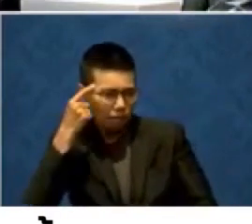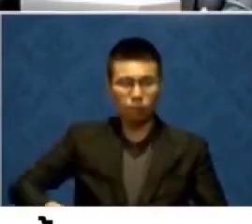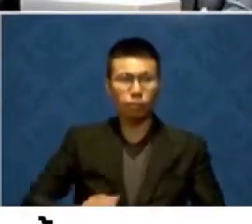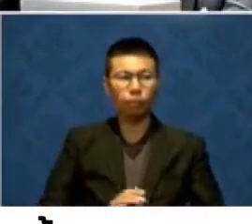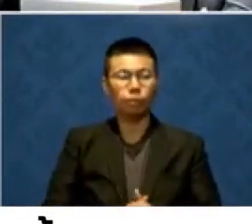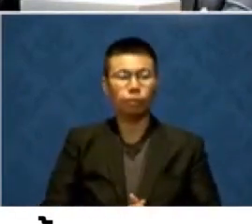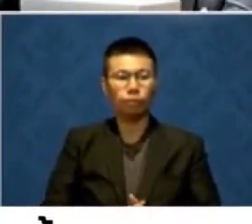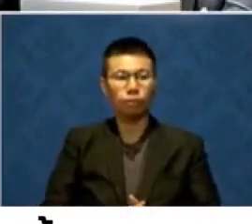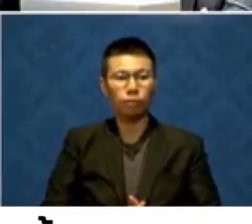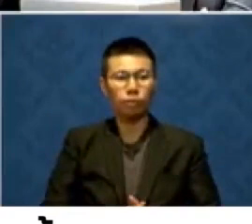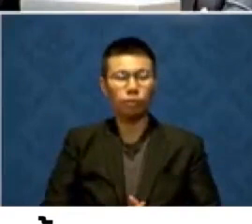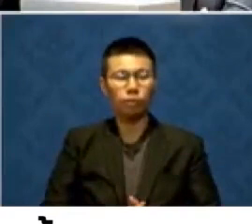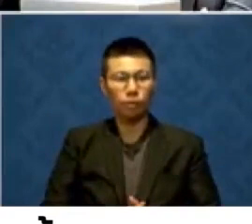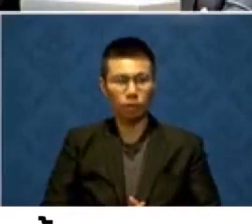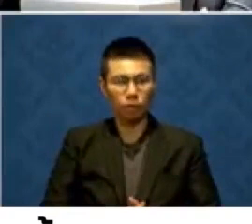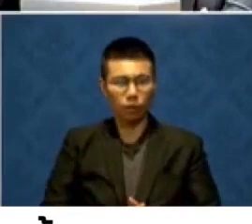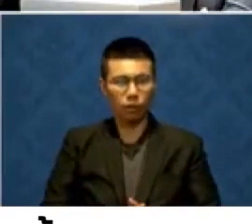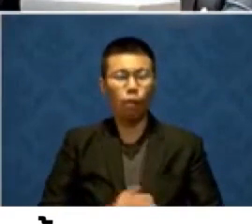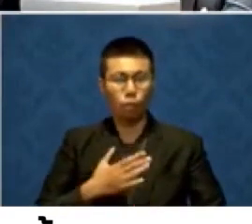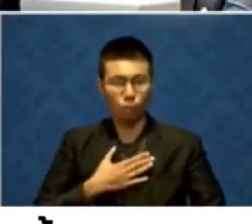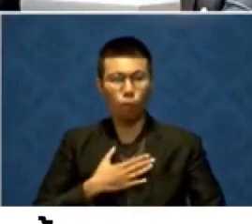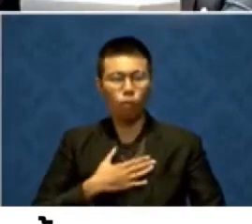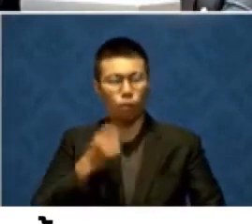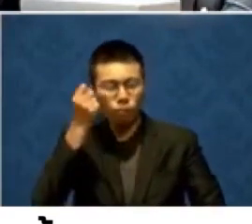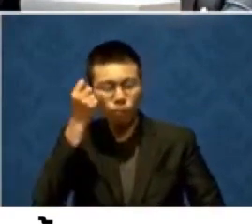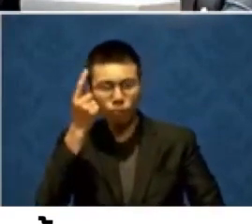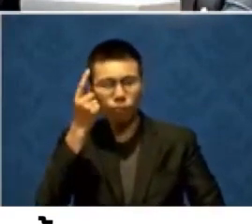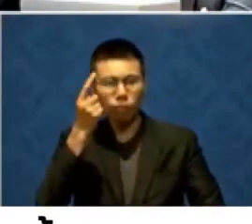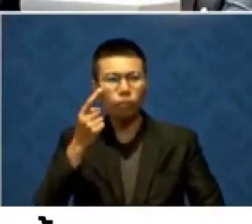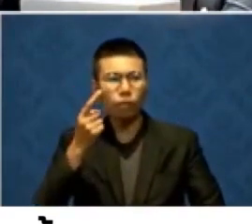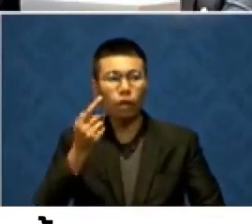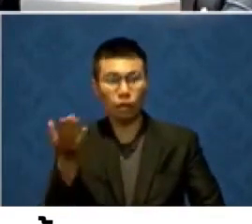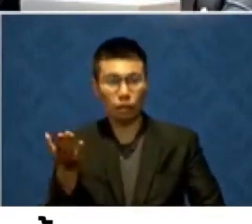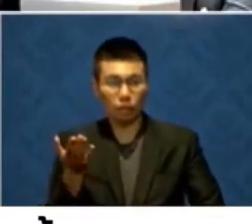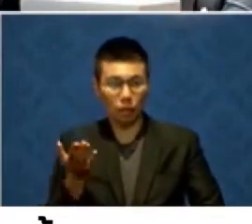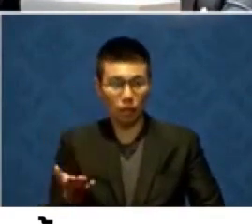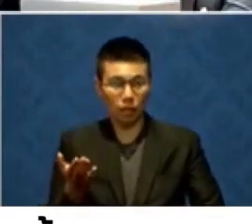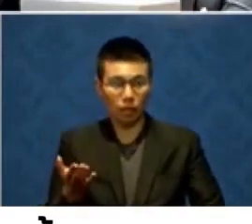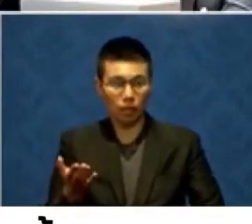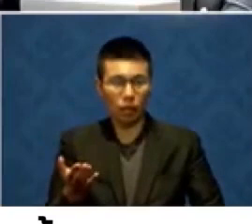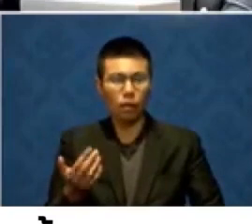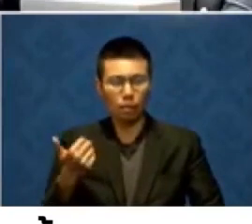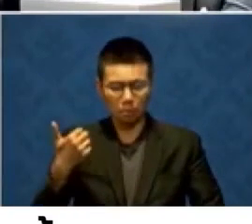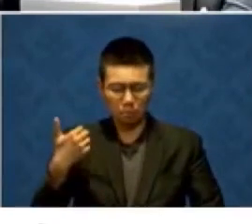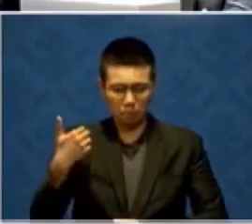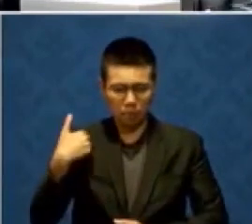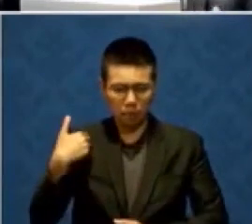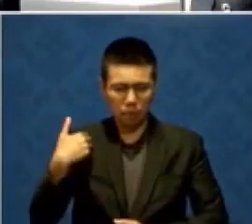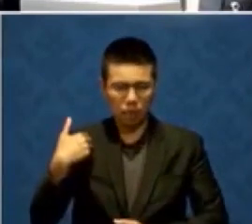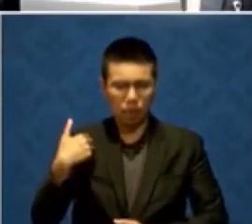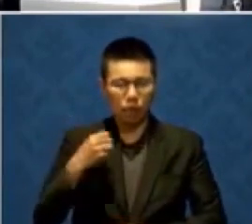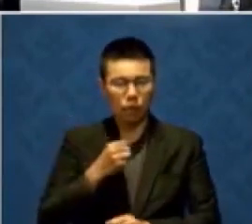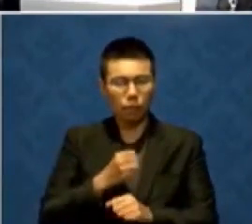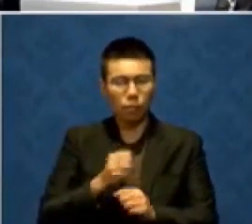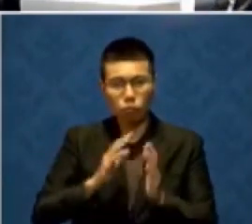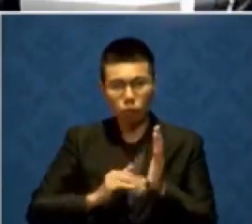ย คุณโรมบอกทำไมนายกไม่อยู ่ มีคนตอบแทนนายก ตอบแทนหรือเดือดแทน ครับ โฆษกประจำสำนักนาย